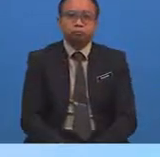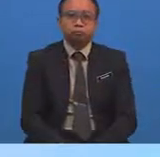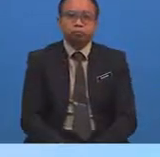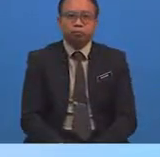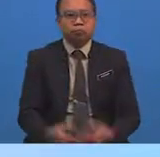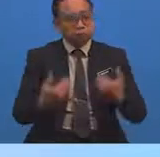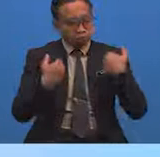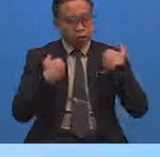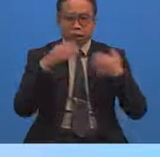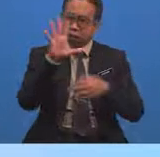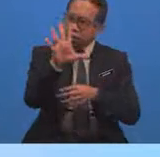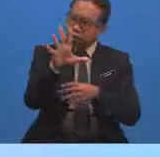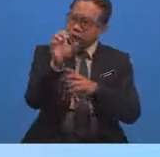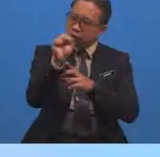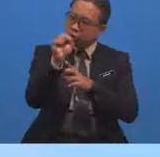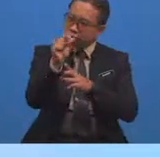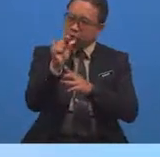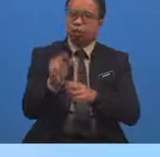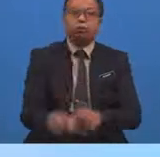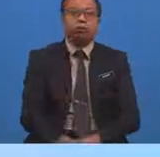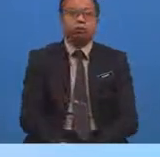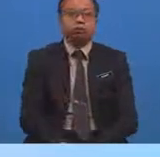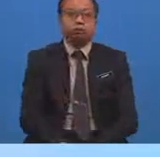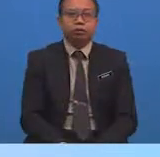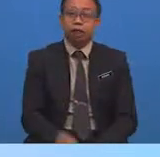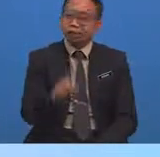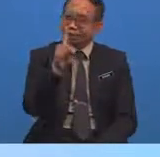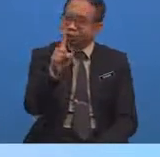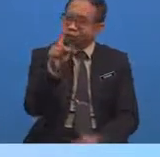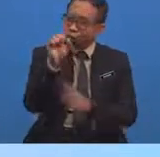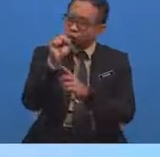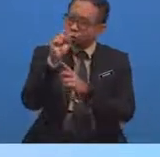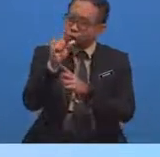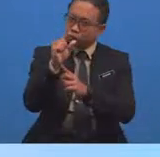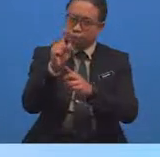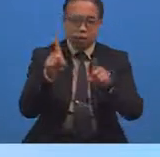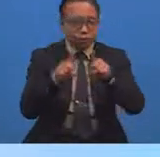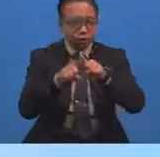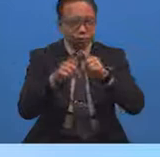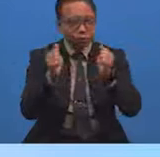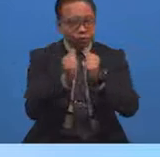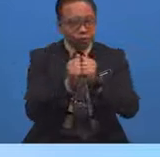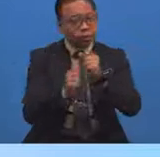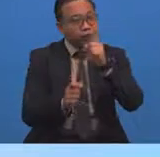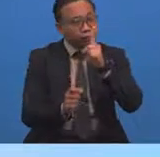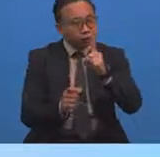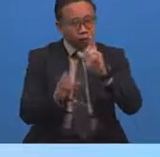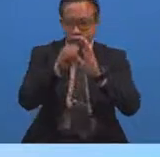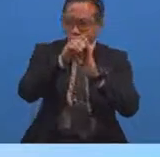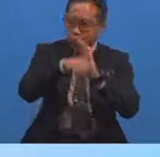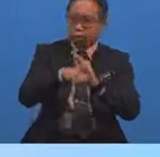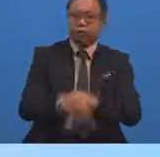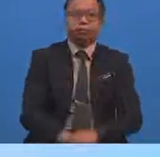ada lima seganteng bukan satu senjata bersamaan satu menit